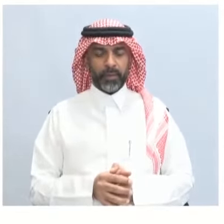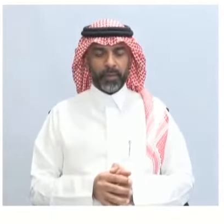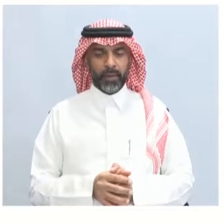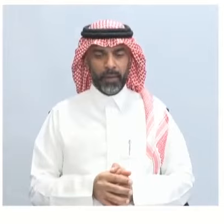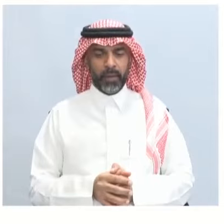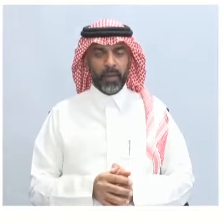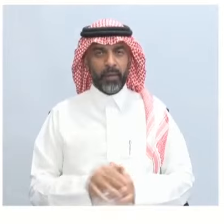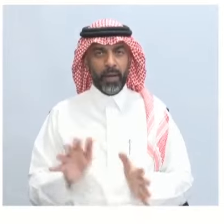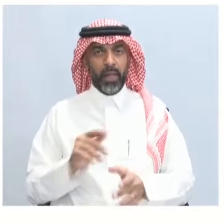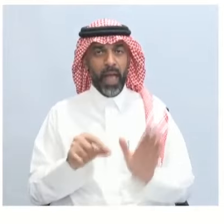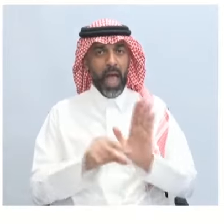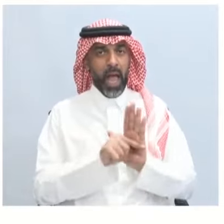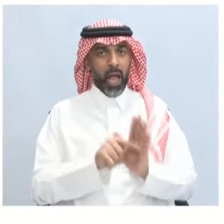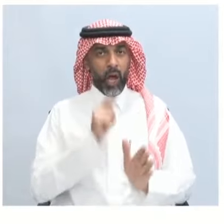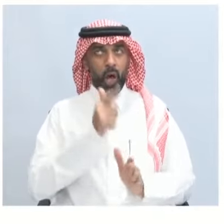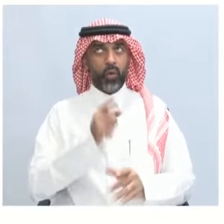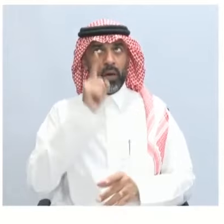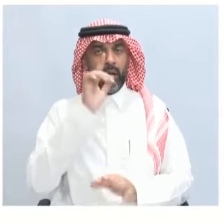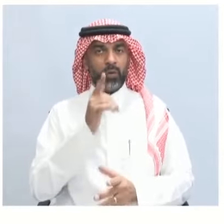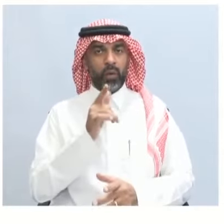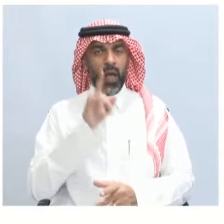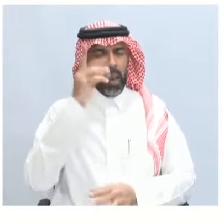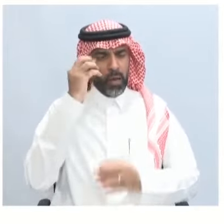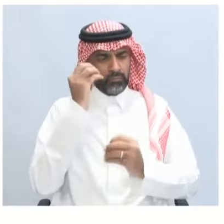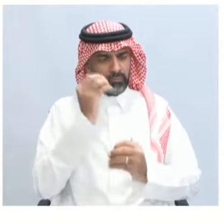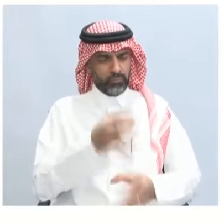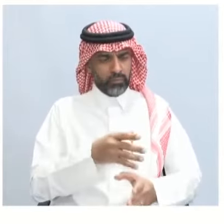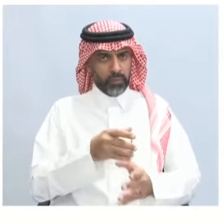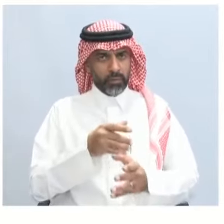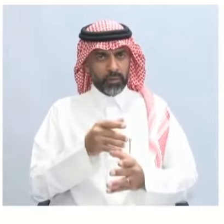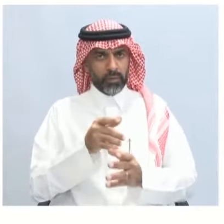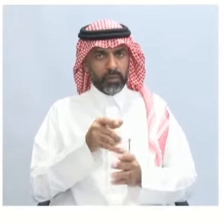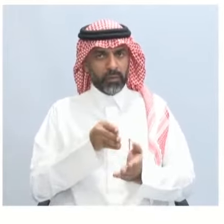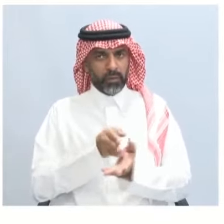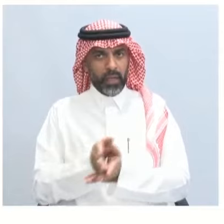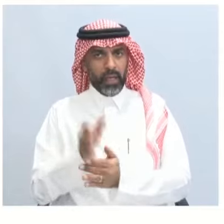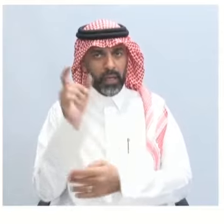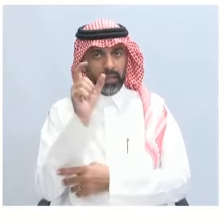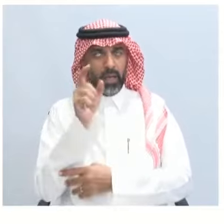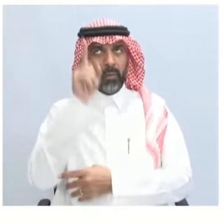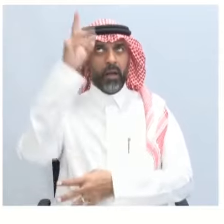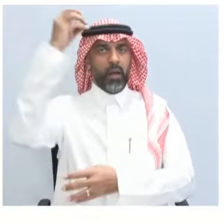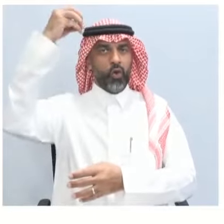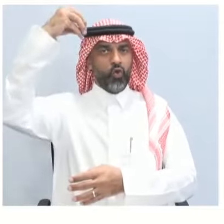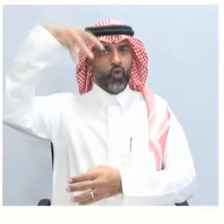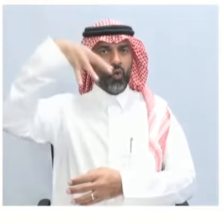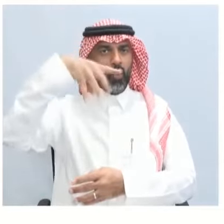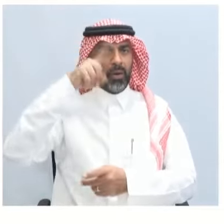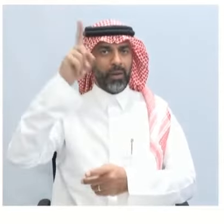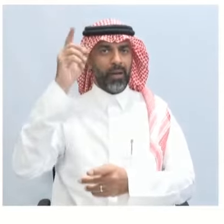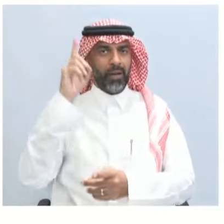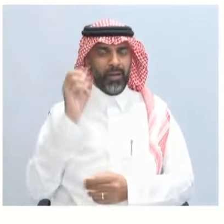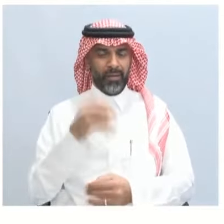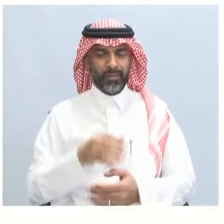وشره لهذا جاء في الايه افمن شرح الله صدره للاسلام فهو على نور من ربه فهو على نور من ربه ايضا